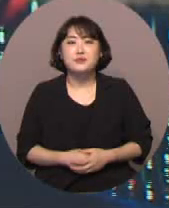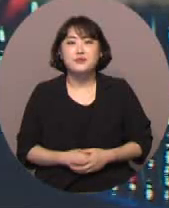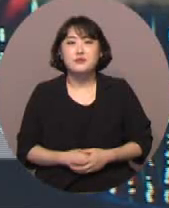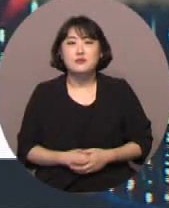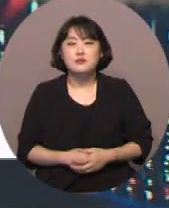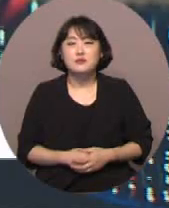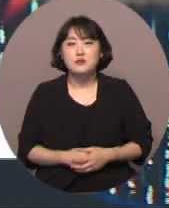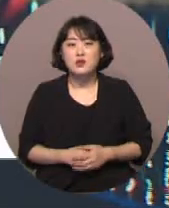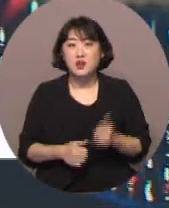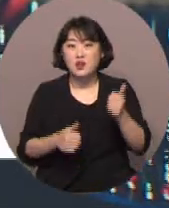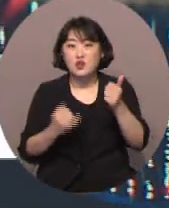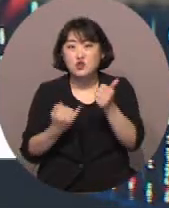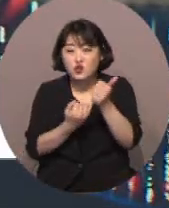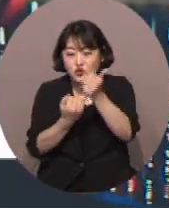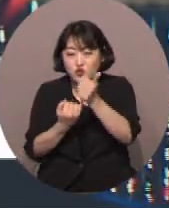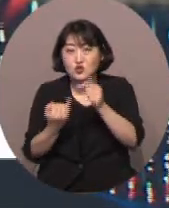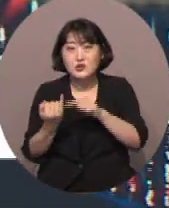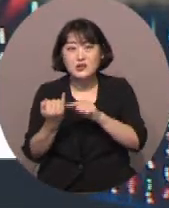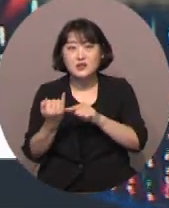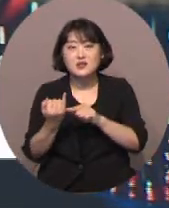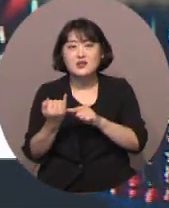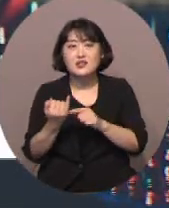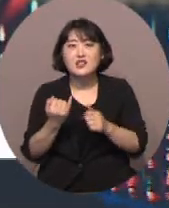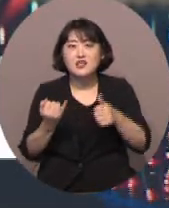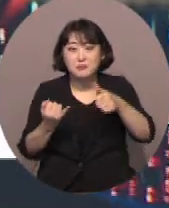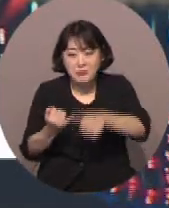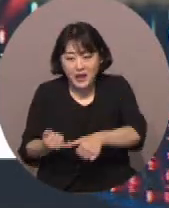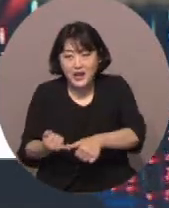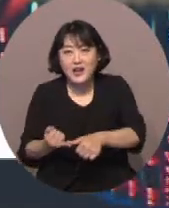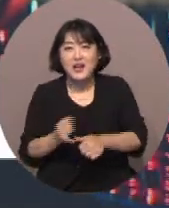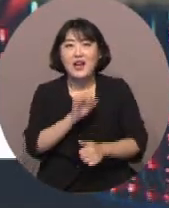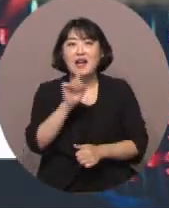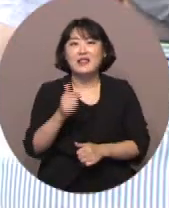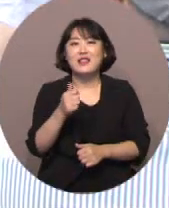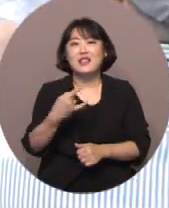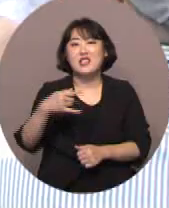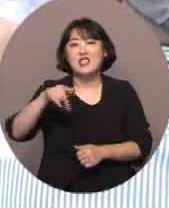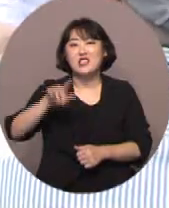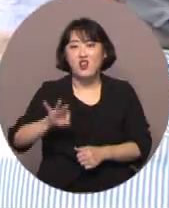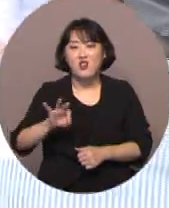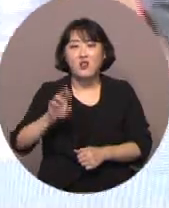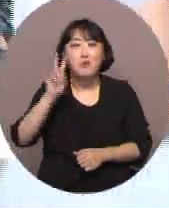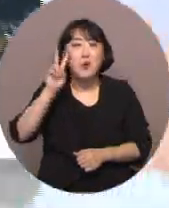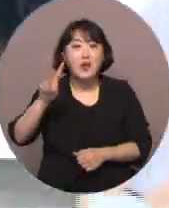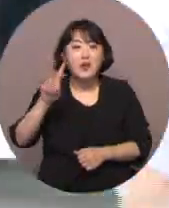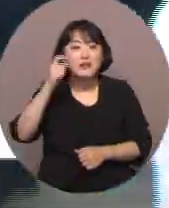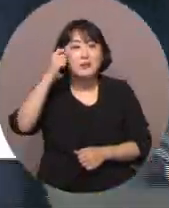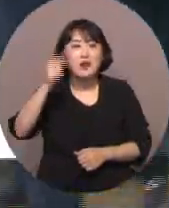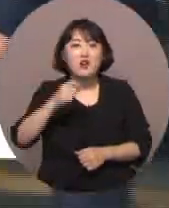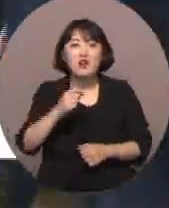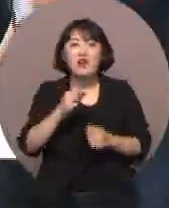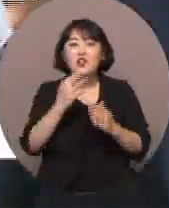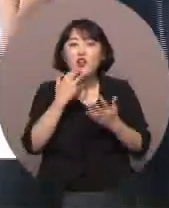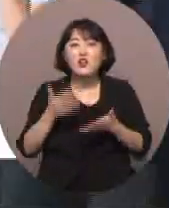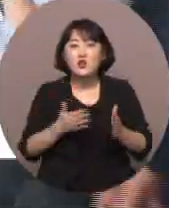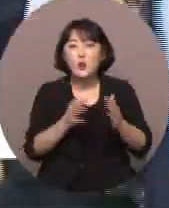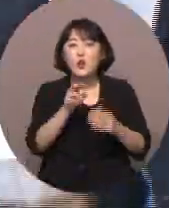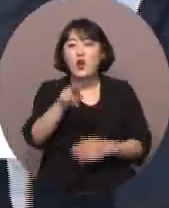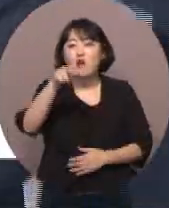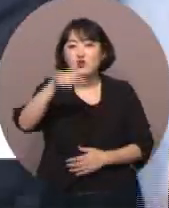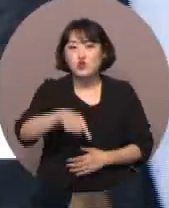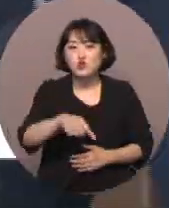수행 비서를 성폭행 의 수감 생활을 해온 아니 정 전 충남지사 가 모레 새벽 경기도 여주 교도소 에서